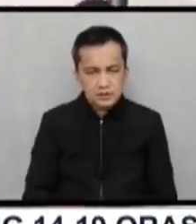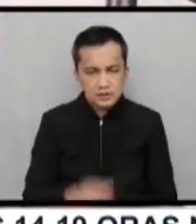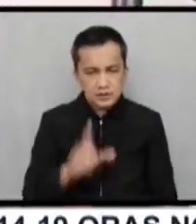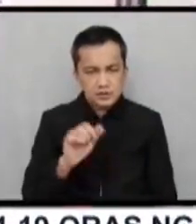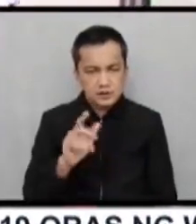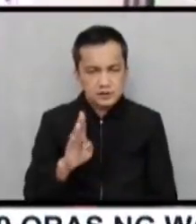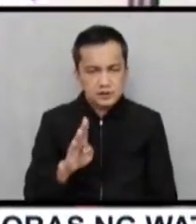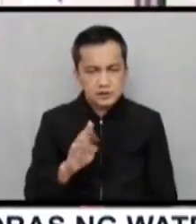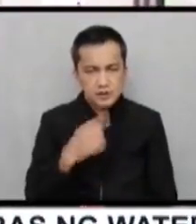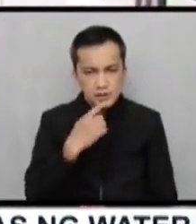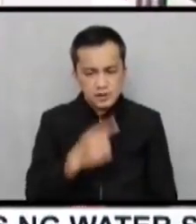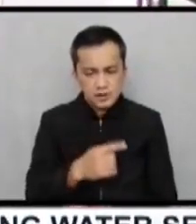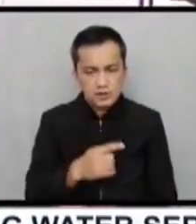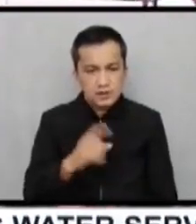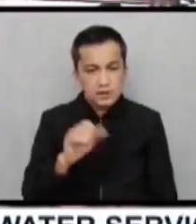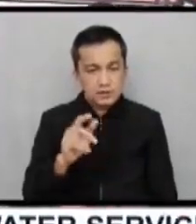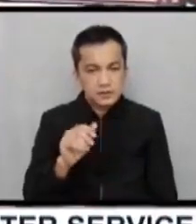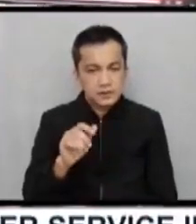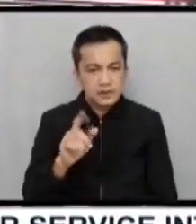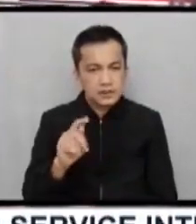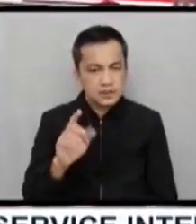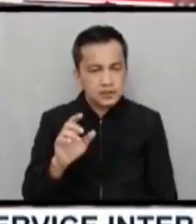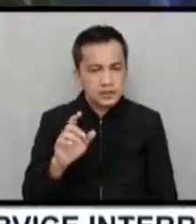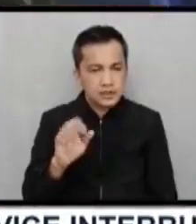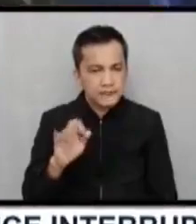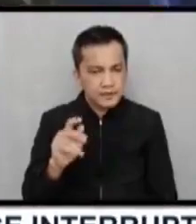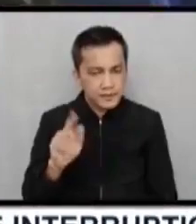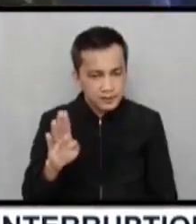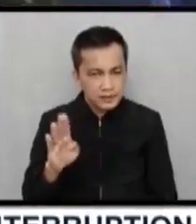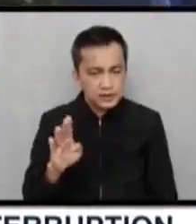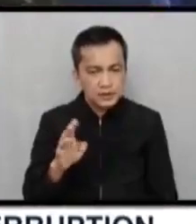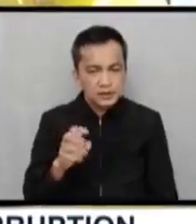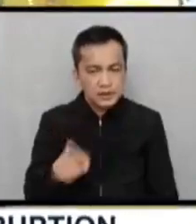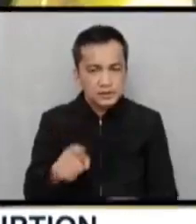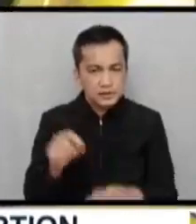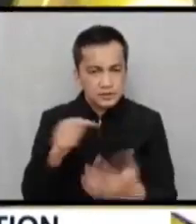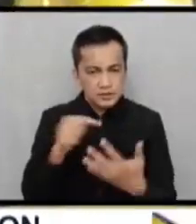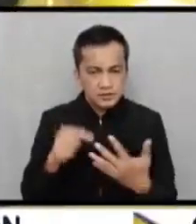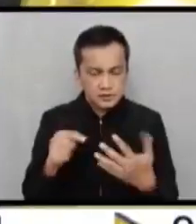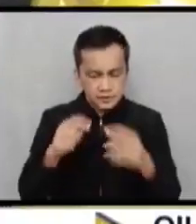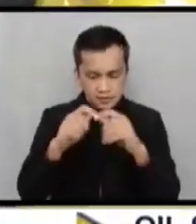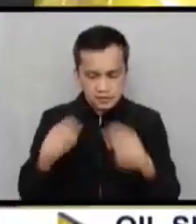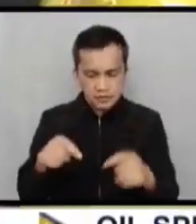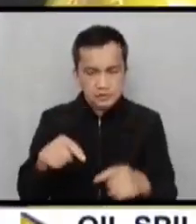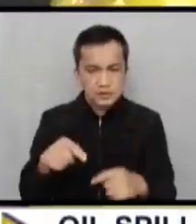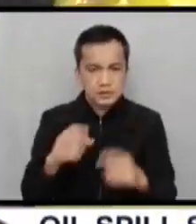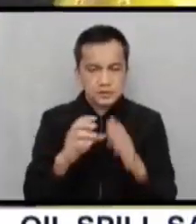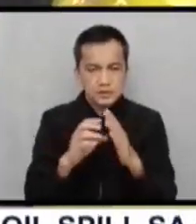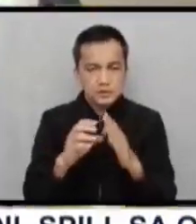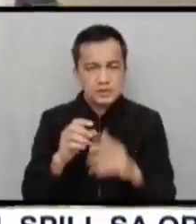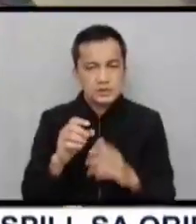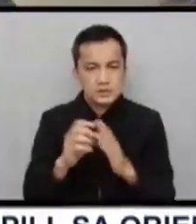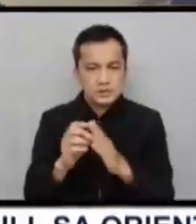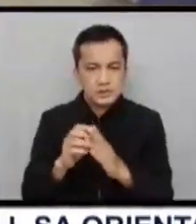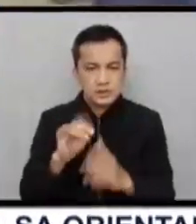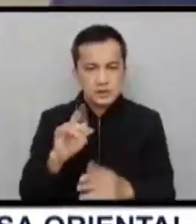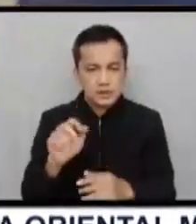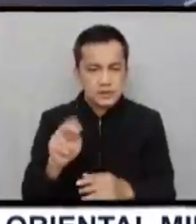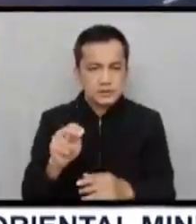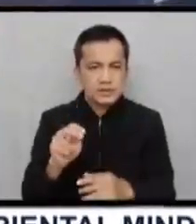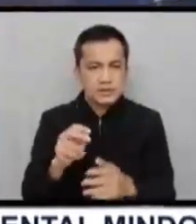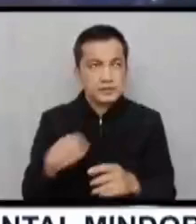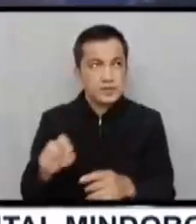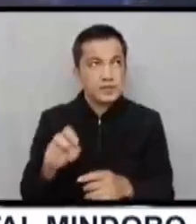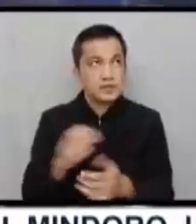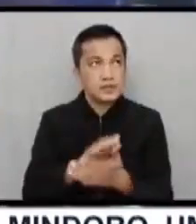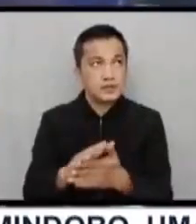at Land Transportation Franchising and Regulatory Board sa mga terminal sa lungsod para sa upland biyahing ayos, Semana Santa